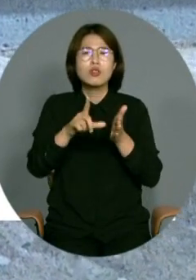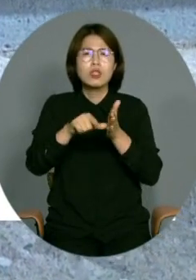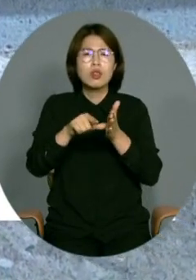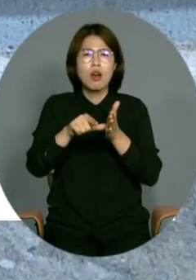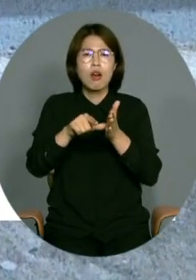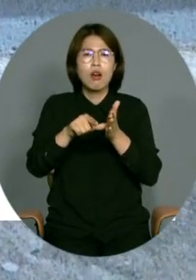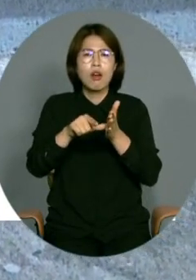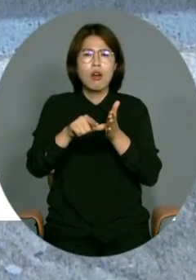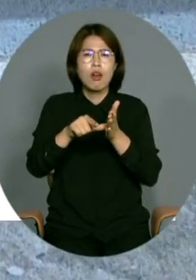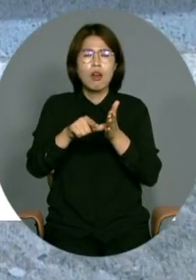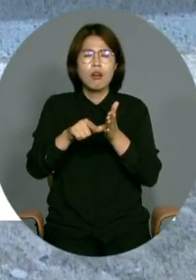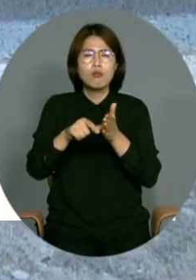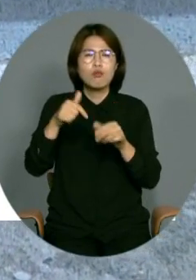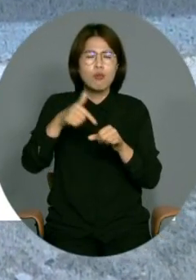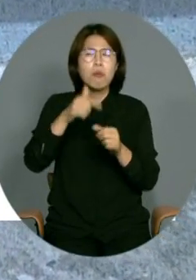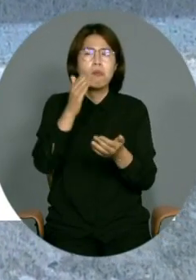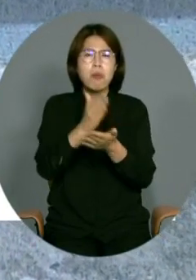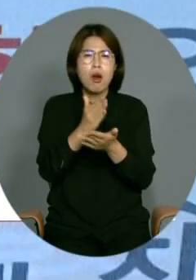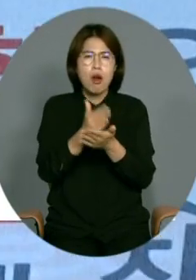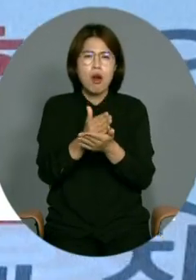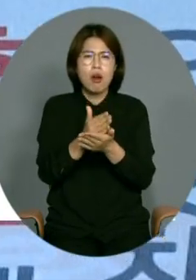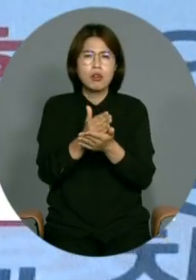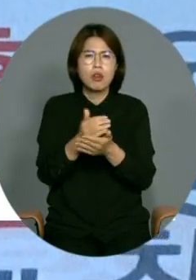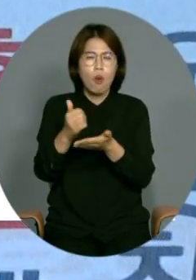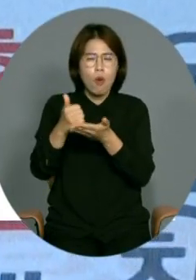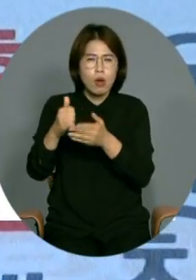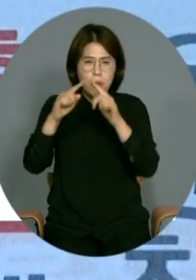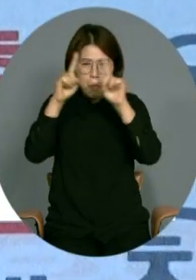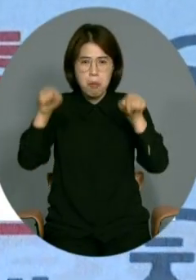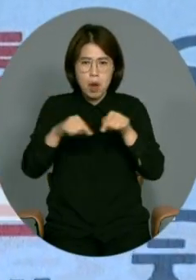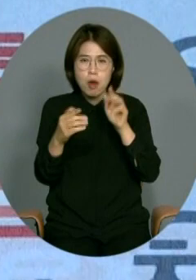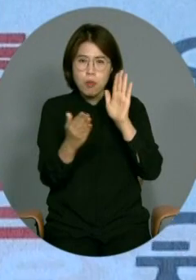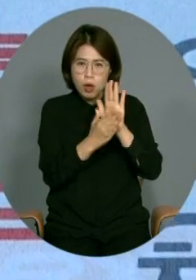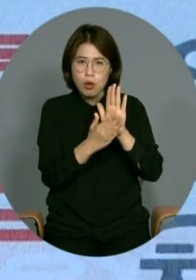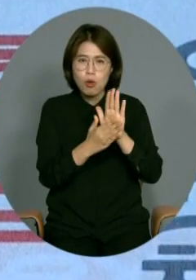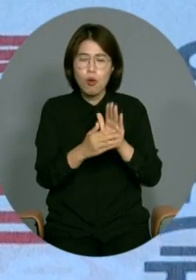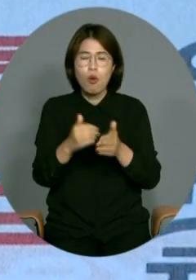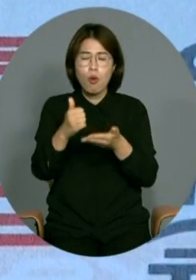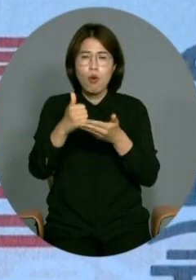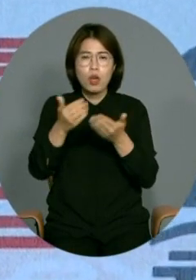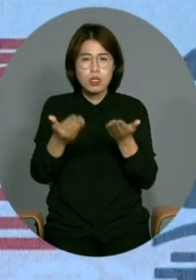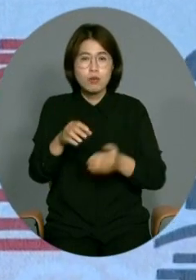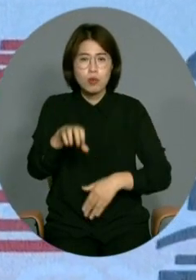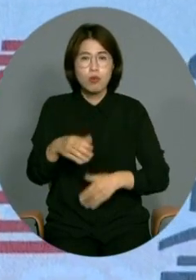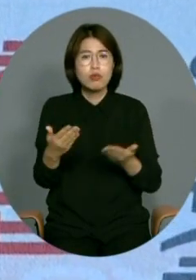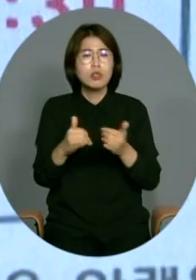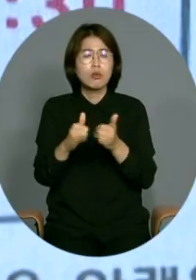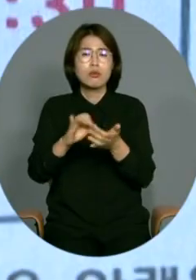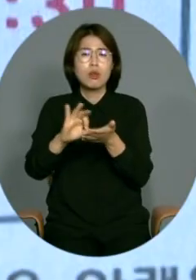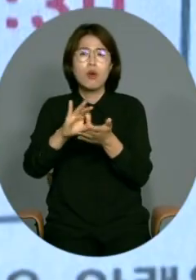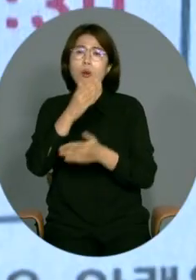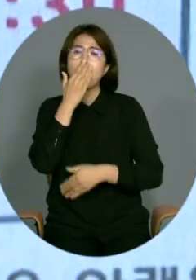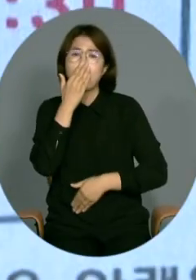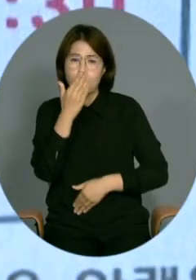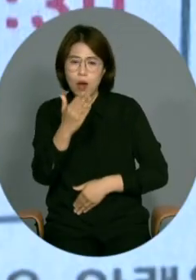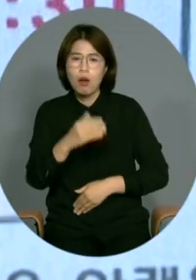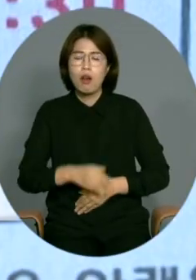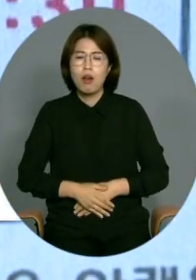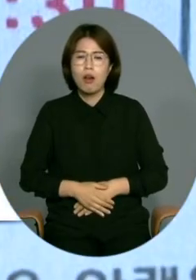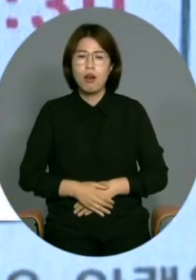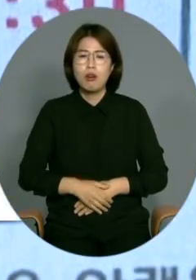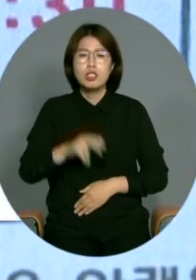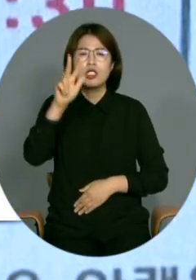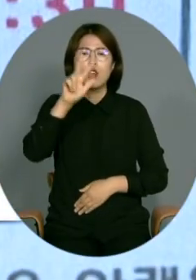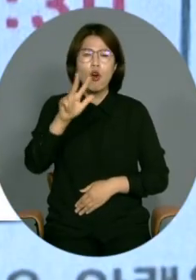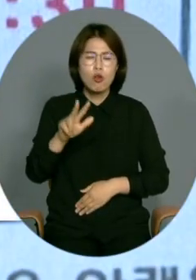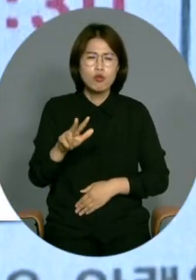고객에게 요청하는 간판을 주유소에 세워놨고 고객 쉼터를 직원도 이용할 수 있게 해놨다는 겁니다. 전국 고속도로